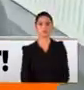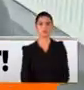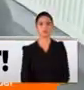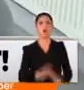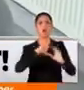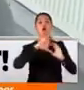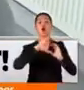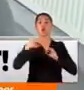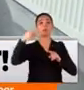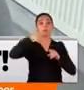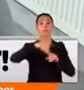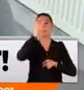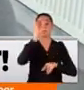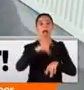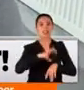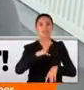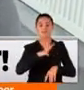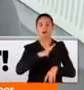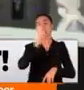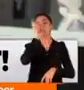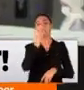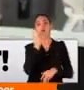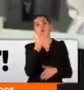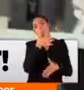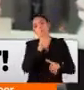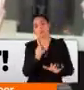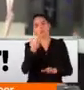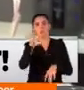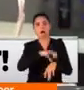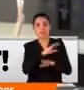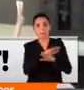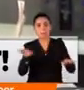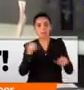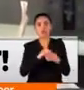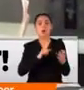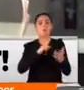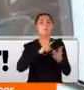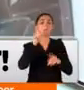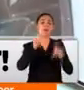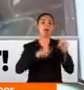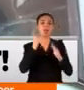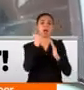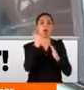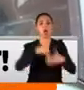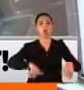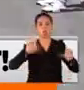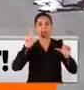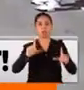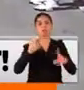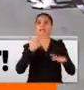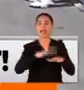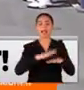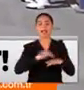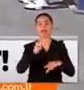Otobüse biniyoruz. Kimin hasta olup kimin hasta olmadığını bilemiyoruz. Bu hastalığın bitmesi için bazı önlemlerin alınması şart yani. Ne gerekiyorsa yapmamız gerekiyor.